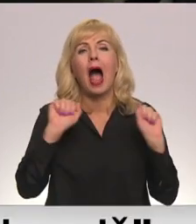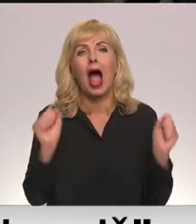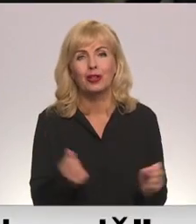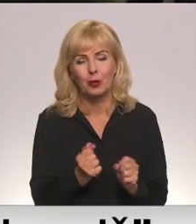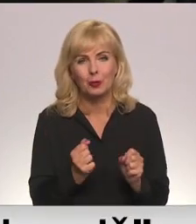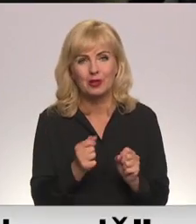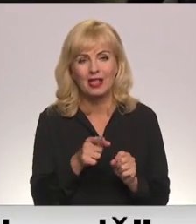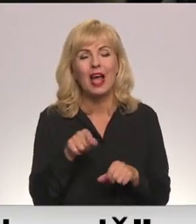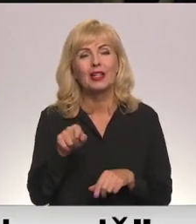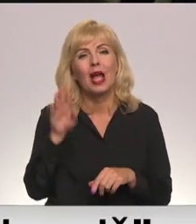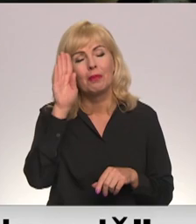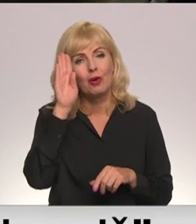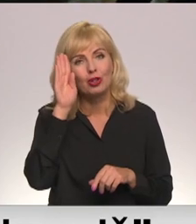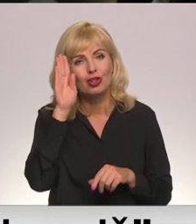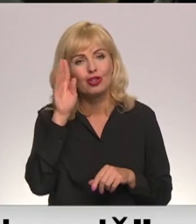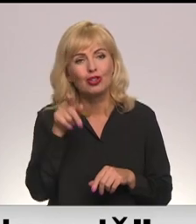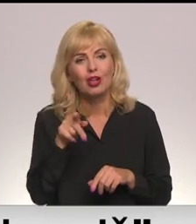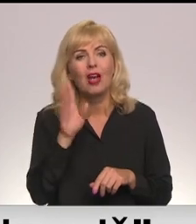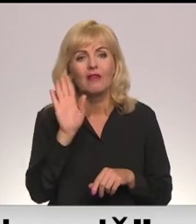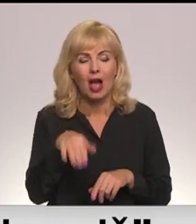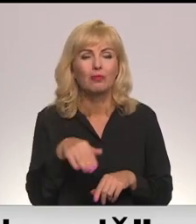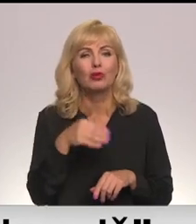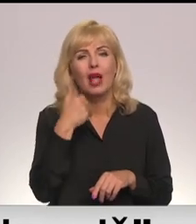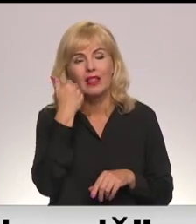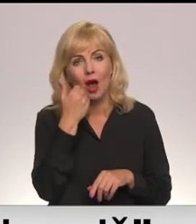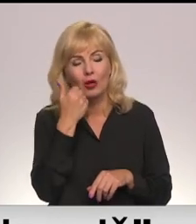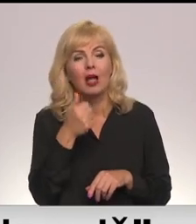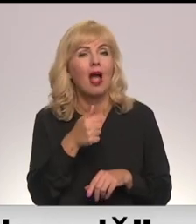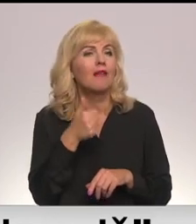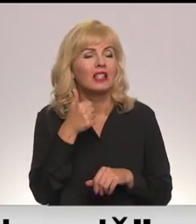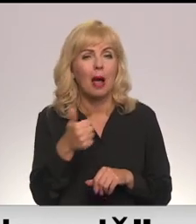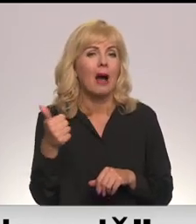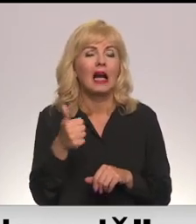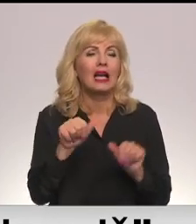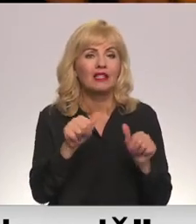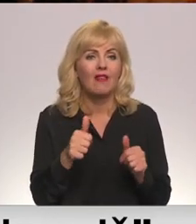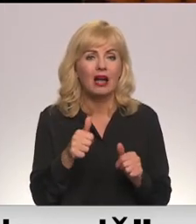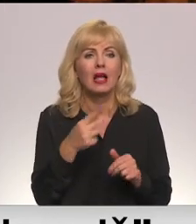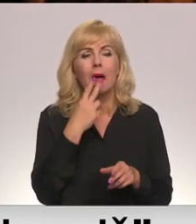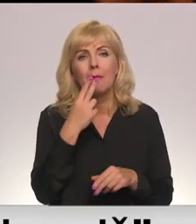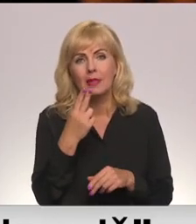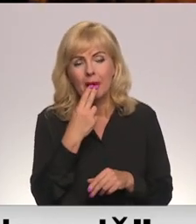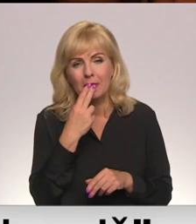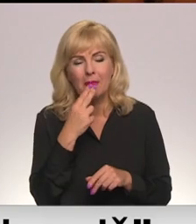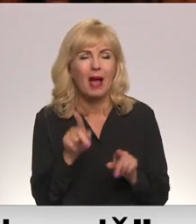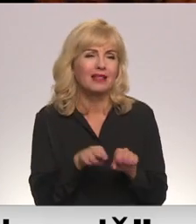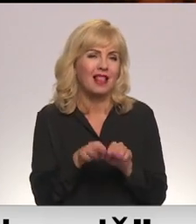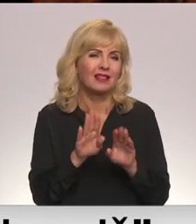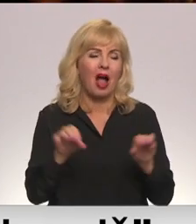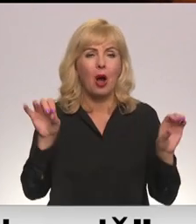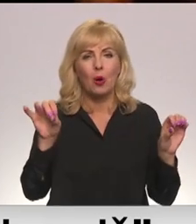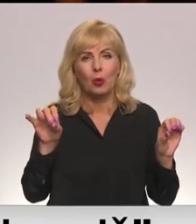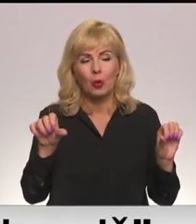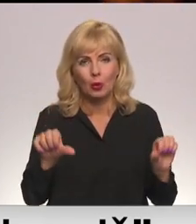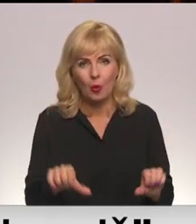ka tie puiši var būt droši vēl nekaunīgāki. Ideālais variants šajā izrādē būtu piepīpēts kroks, kur publika